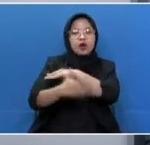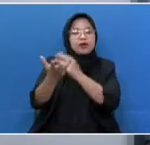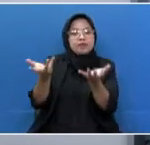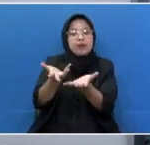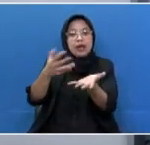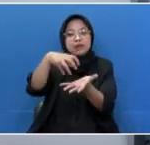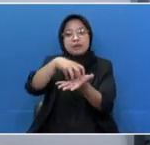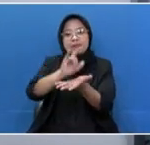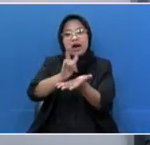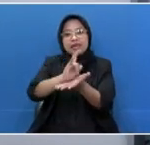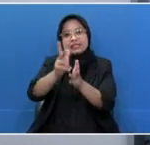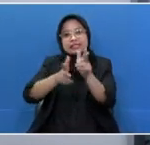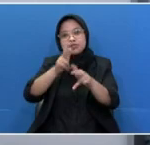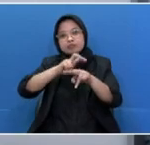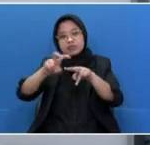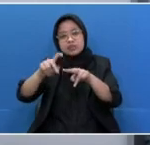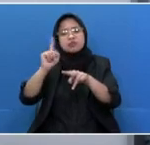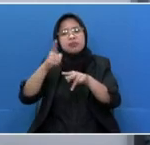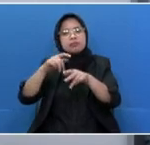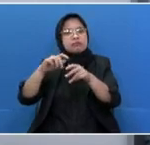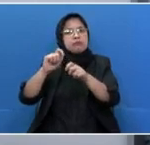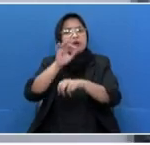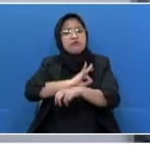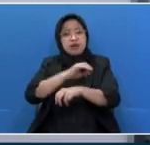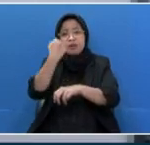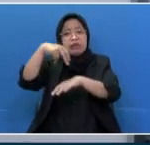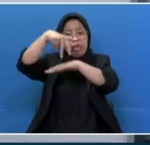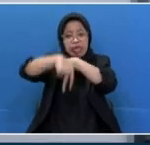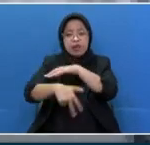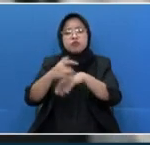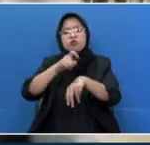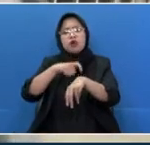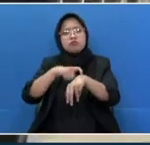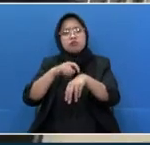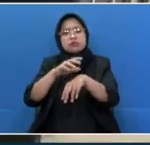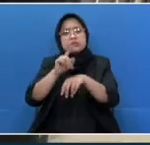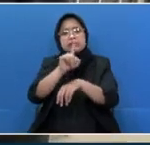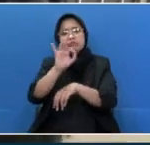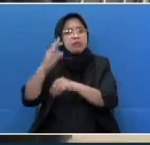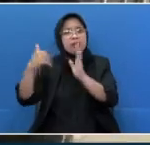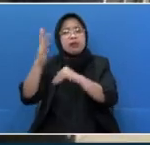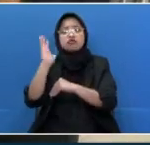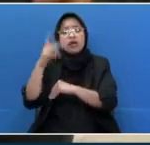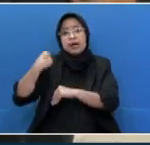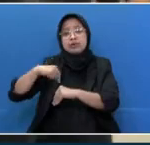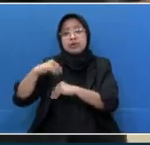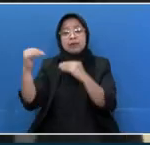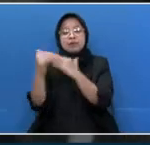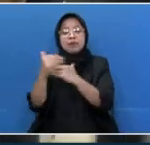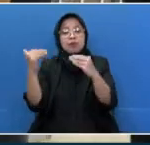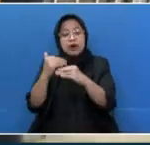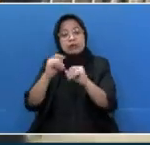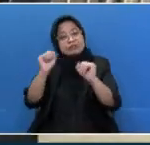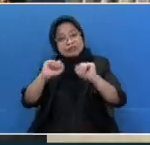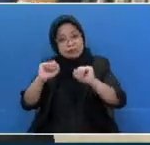Bekasi yang menjadi perbincangan karena tidak berfungsi lebih dari 100 hari kemanhu menyebut telah melakukan